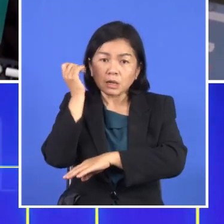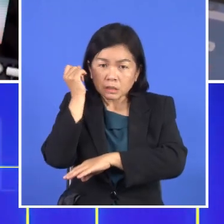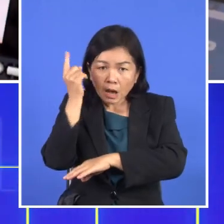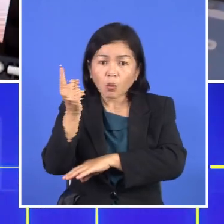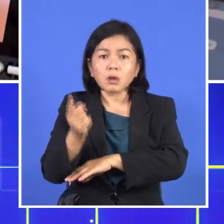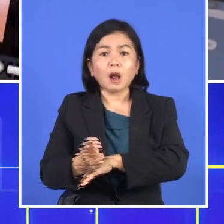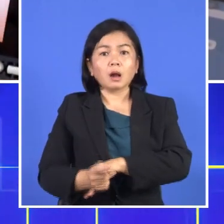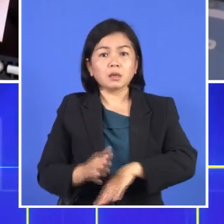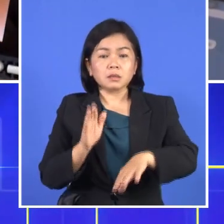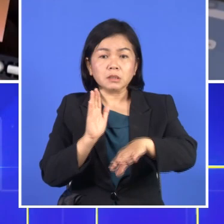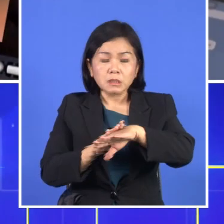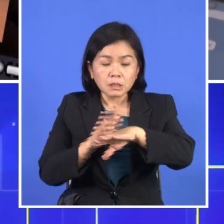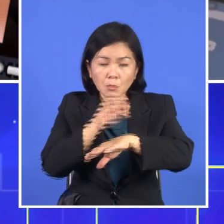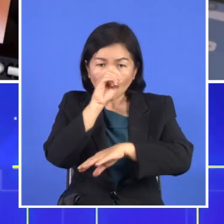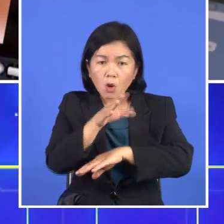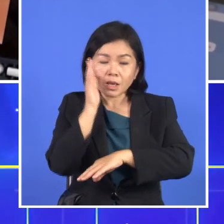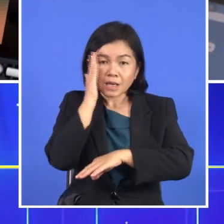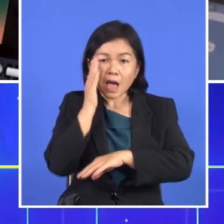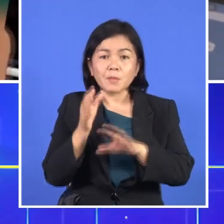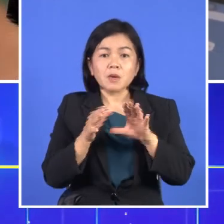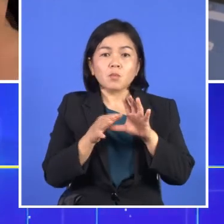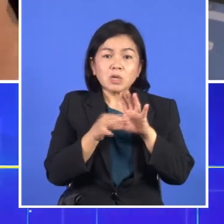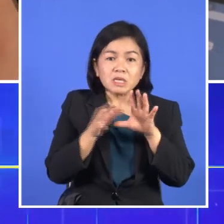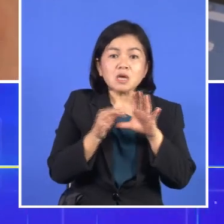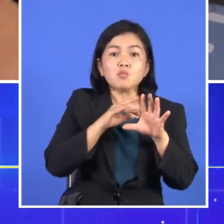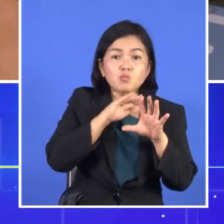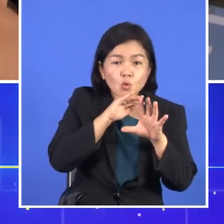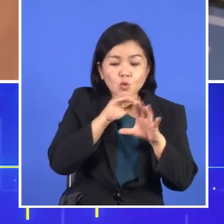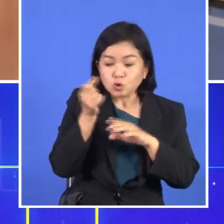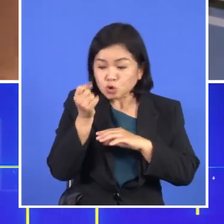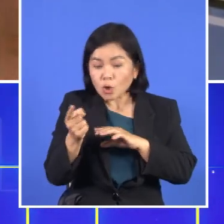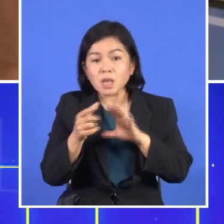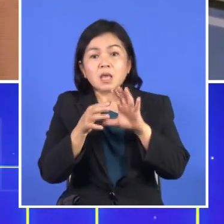ยงพวกเนื้อวัวเนื้อหมูดิบๆเอาไว้ดีกว่า ค่ะเมื่อกี้เห็นคุณดาวศรี